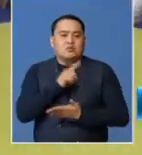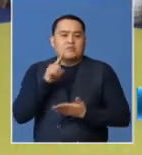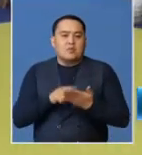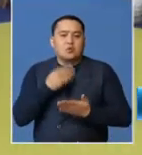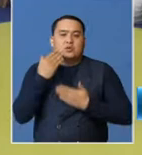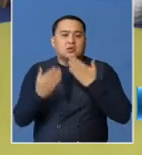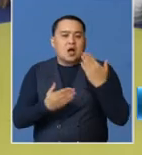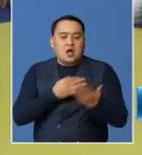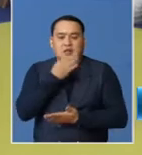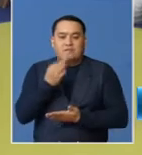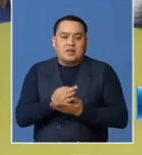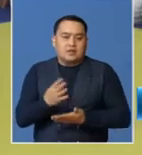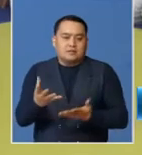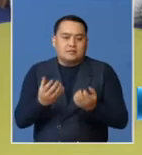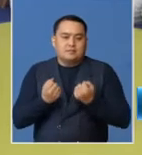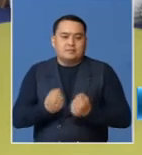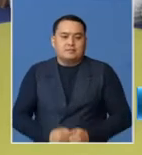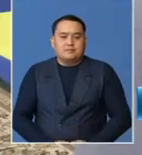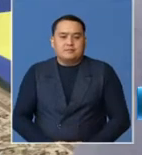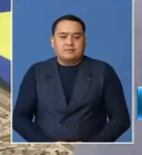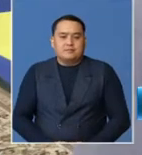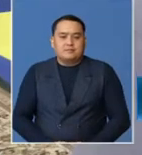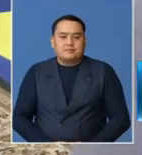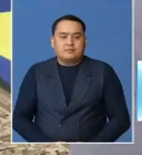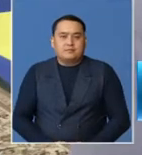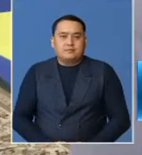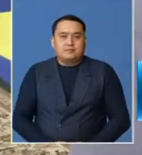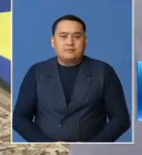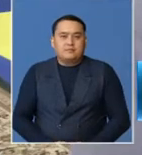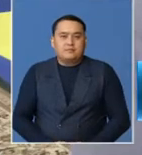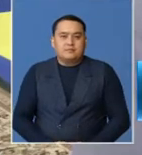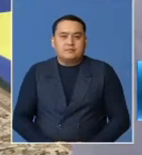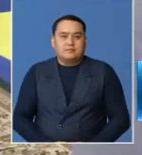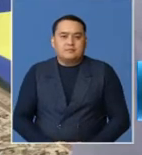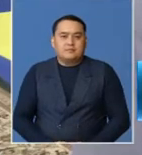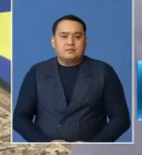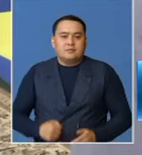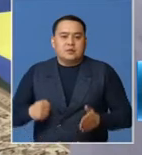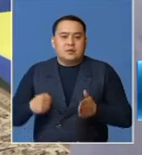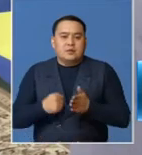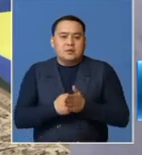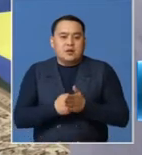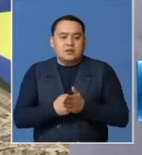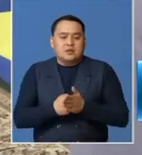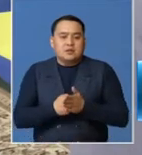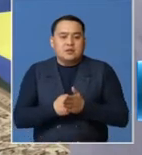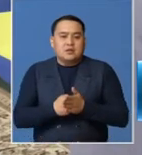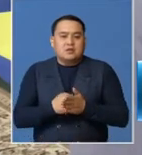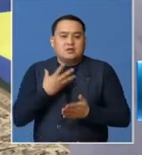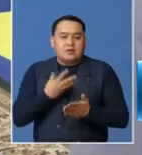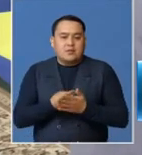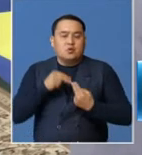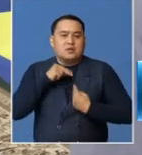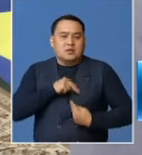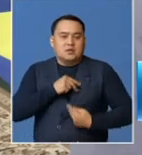вопросы. Исчерпывающий ответ получил каждый из них. Достиг этого результата Бекарыс Садуакас благодаря своему